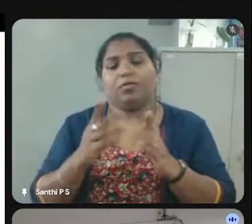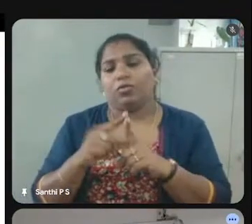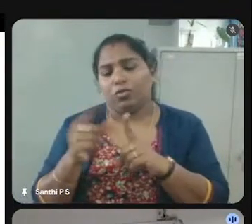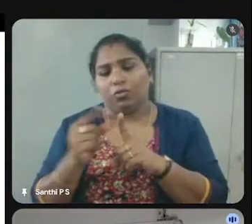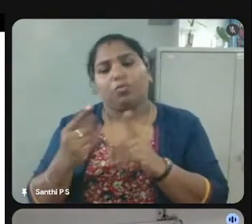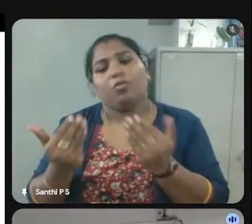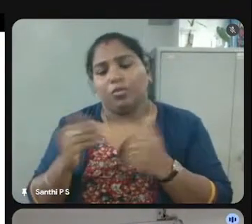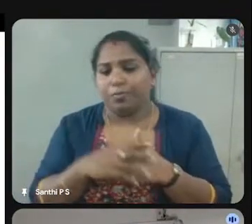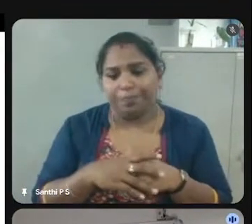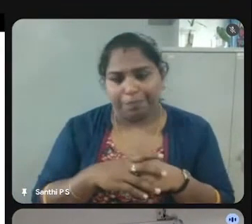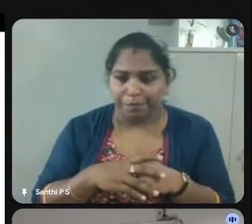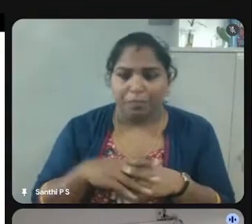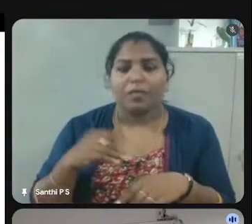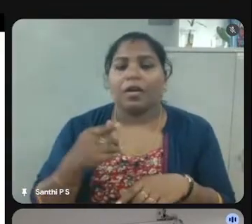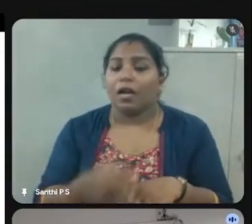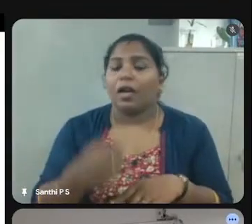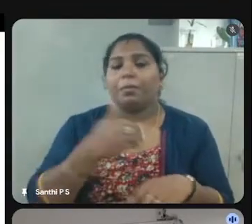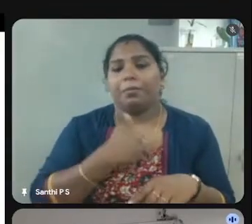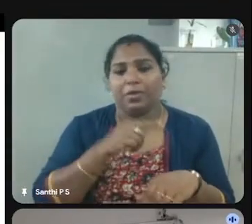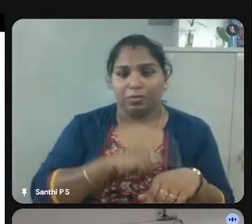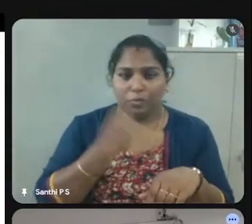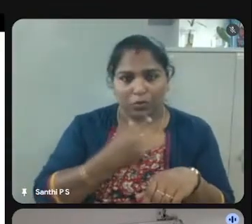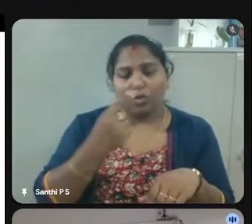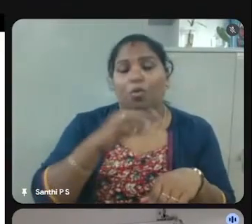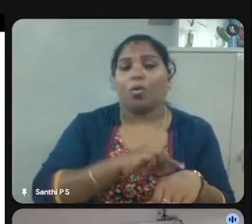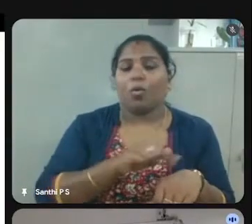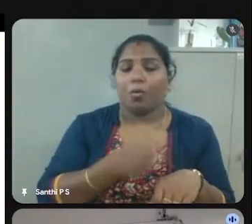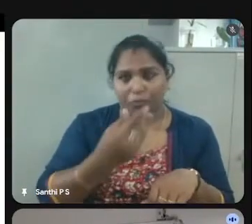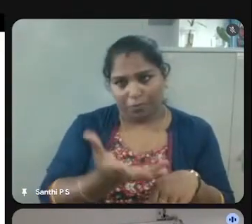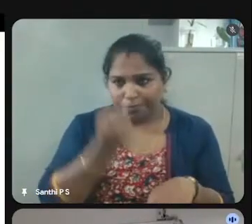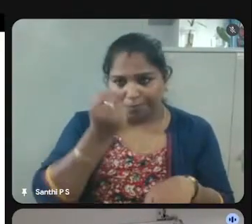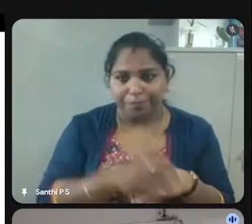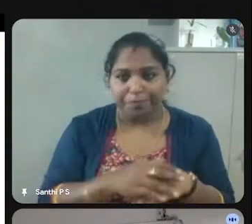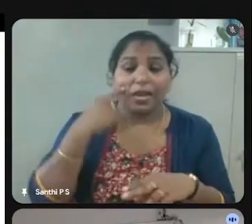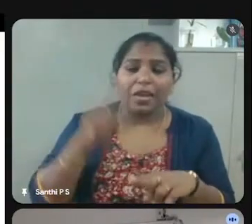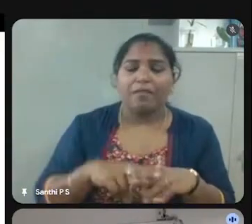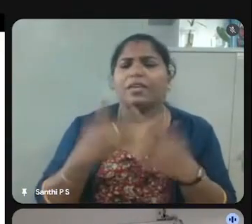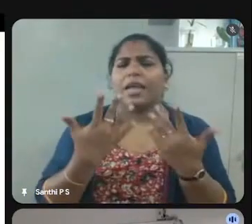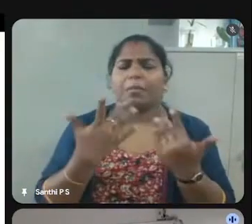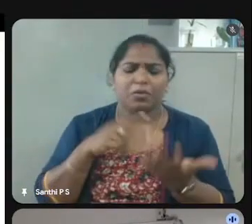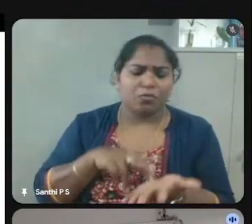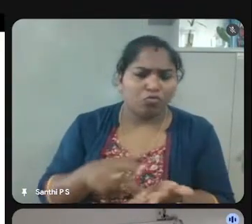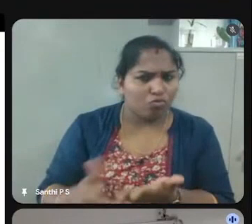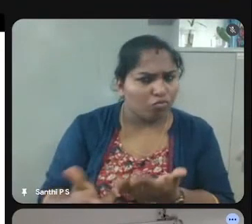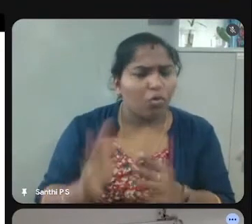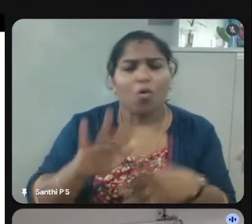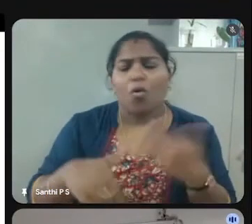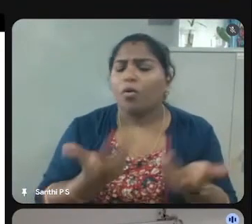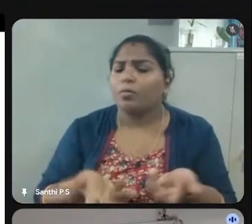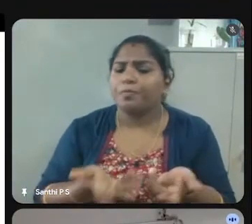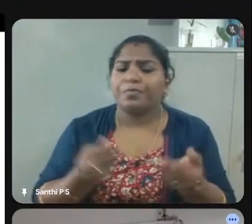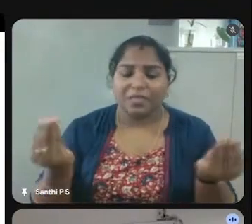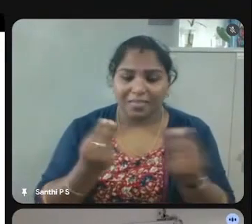ഒരു അവസരവും ഈ മീ ടൈം വഴി ഉണ്ടാക്കുന്നുണ്ട്. ഒന്നെങ്കിൽ ഒന്ന് നടക്കുക, ഒരു 10 മിനിറ്റ് ഒന്ന് നടക്കുക, അല്ലെങ്കിൽ ചിലര് എഴുതും,